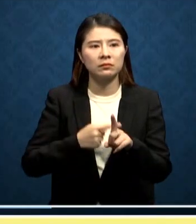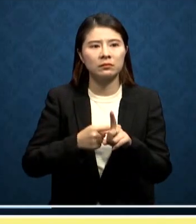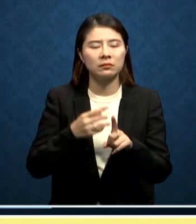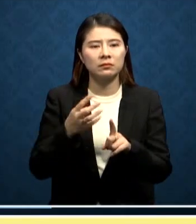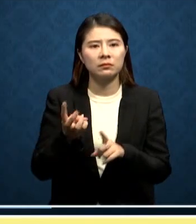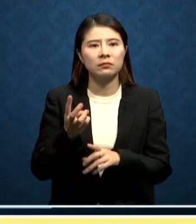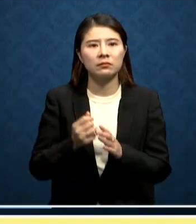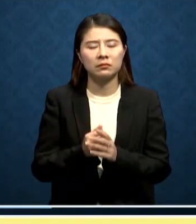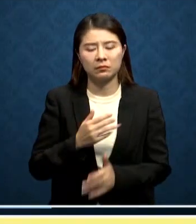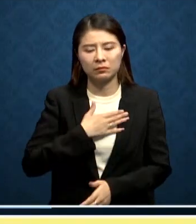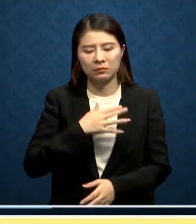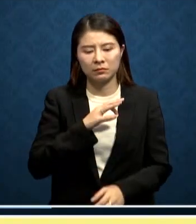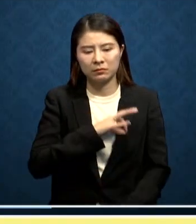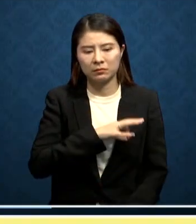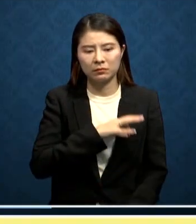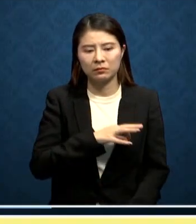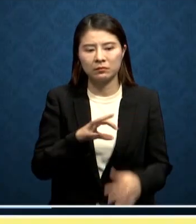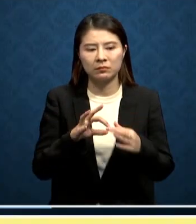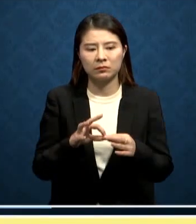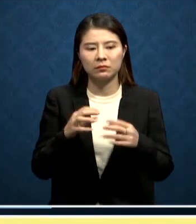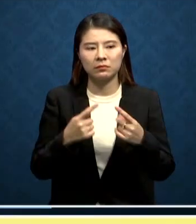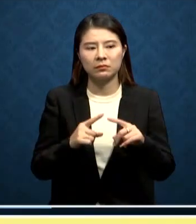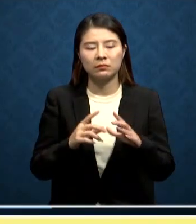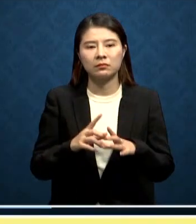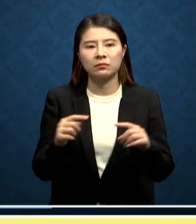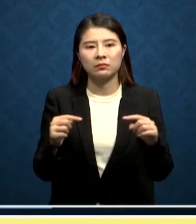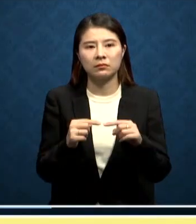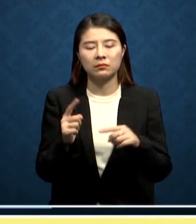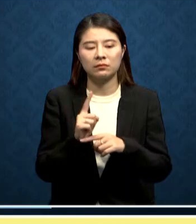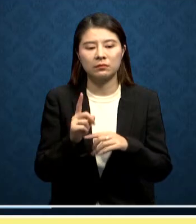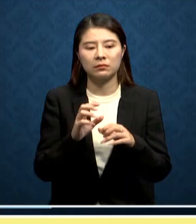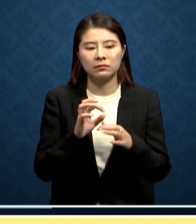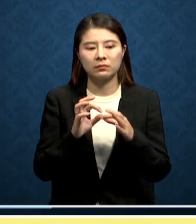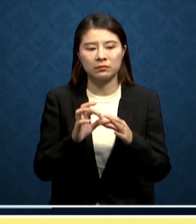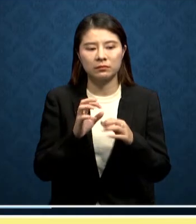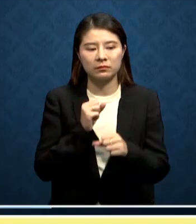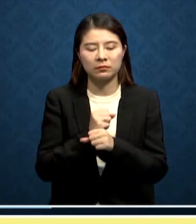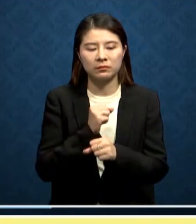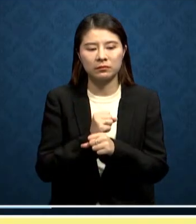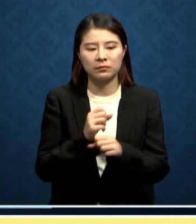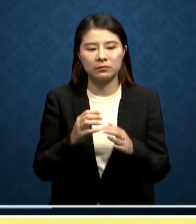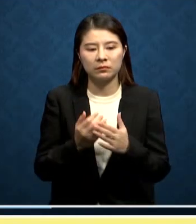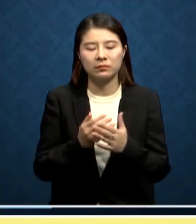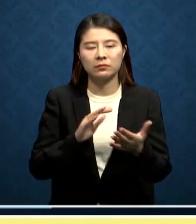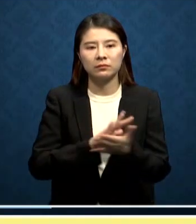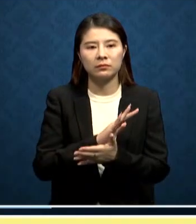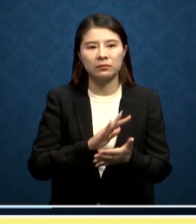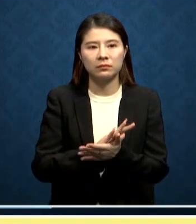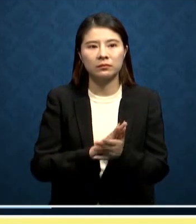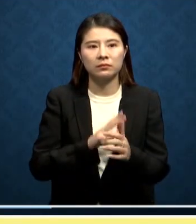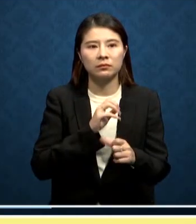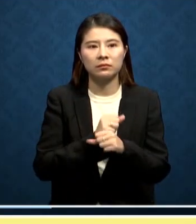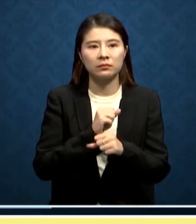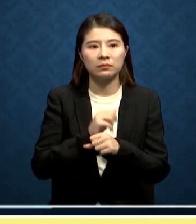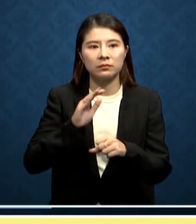งานตรวจเงินก็ได้พูดถึงประเด็นว่าเอ่อการจัดซื้อกัดจ้างการทำเอกสารล่าช้าอะไร